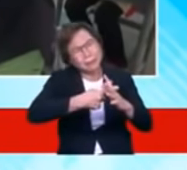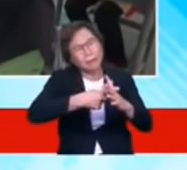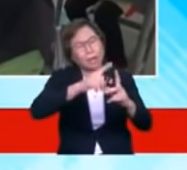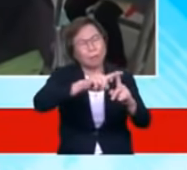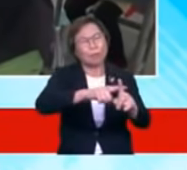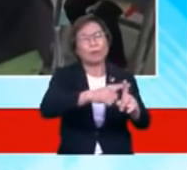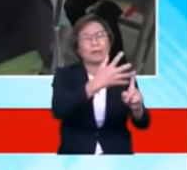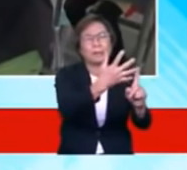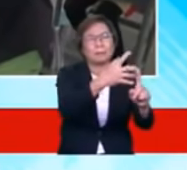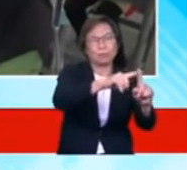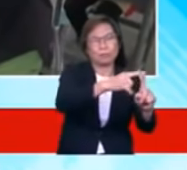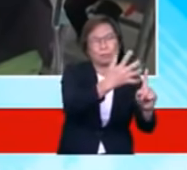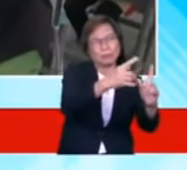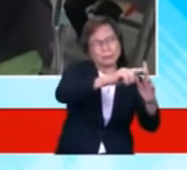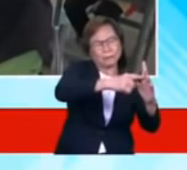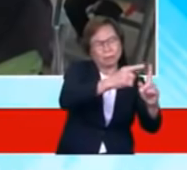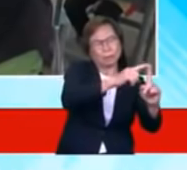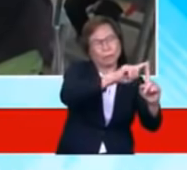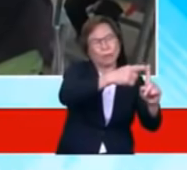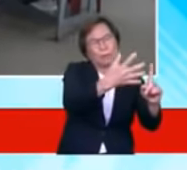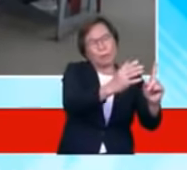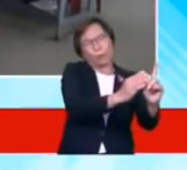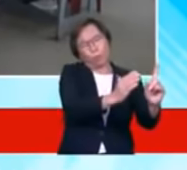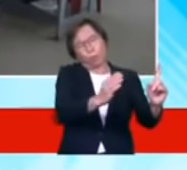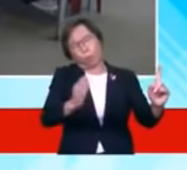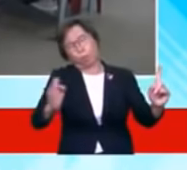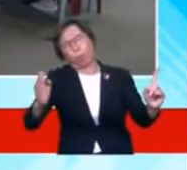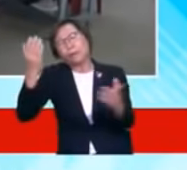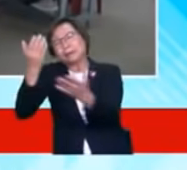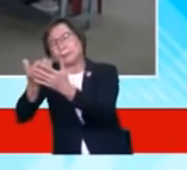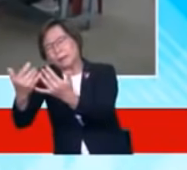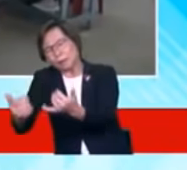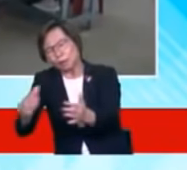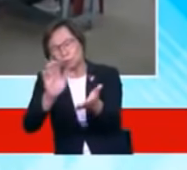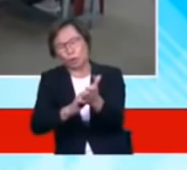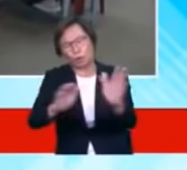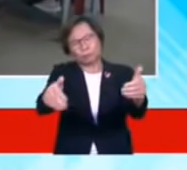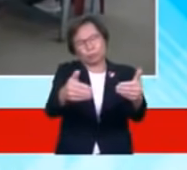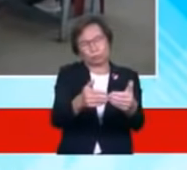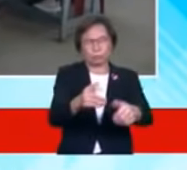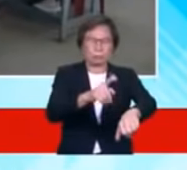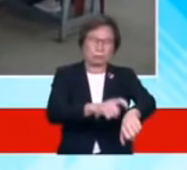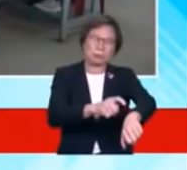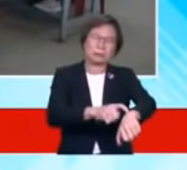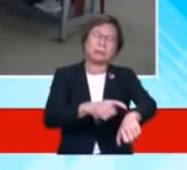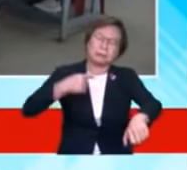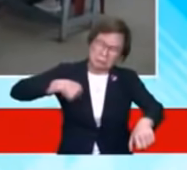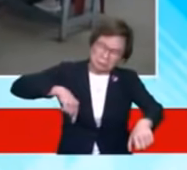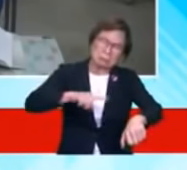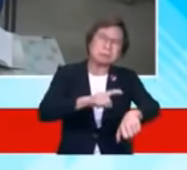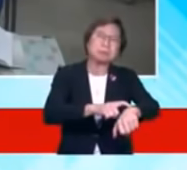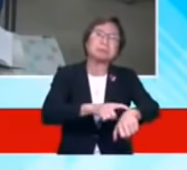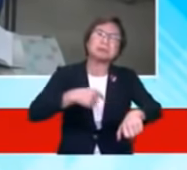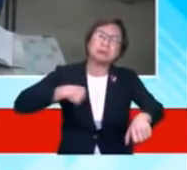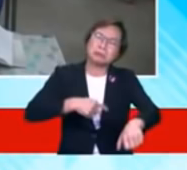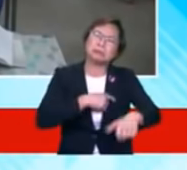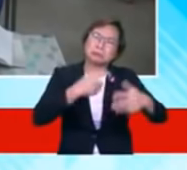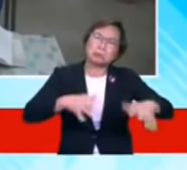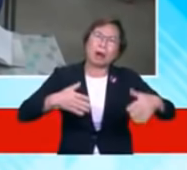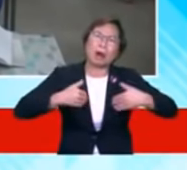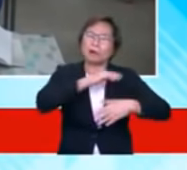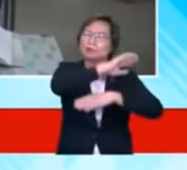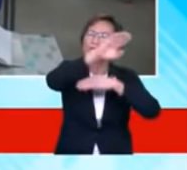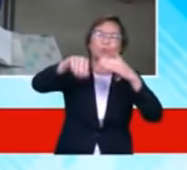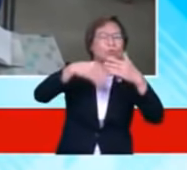daripada bulan 5 sehingga ke hari ini mah ke pada waktu itu itu sebenarnya telah mempunyai